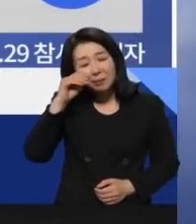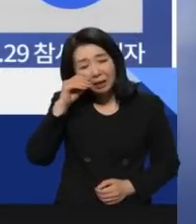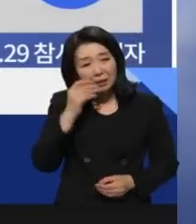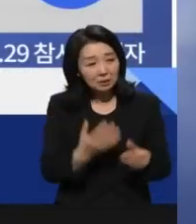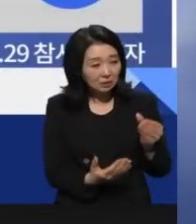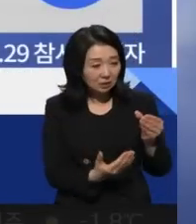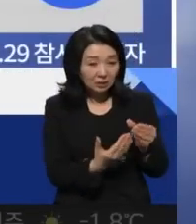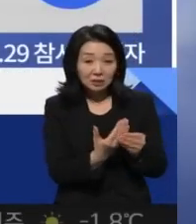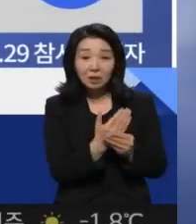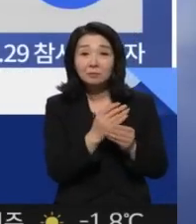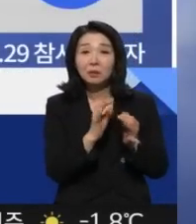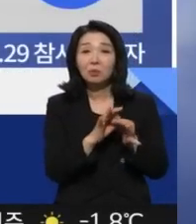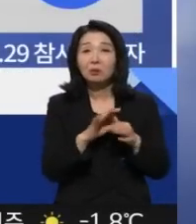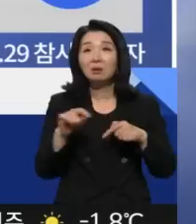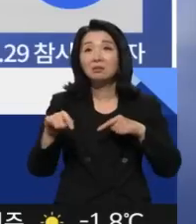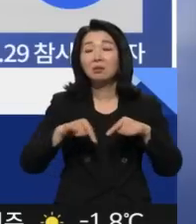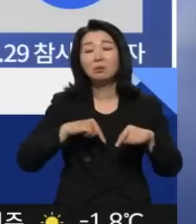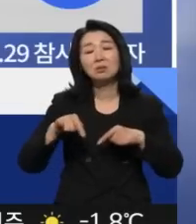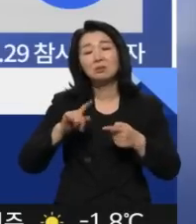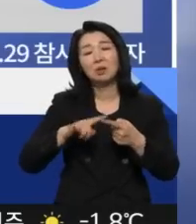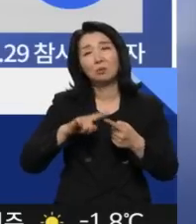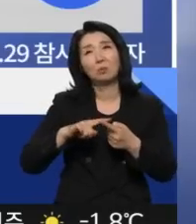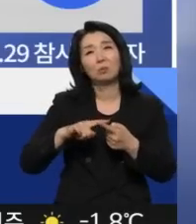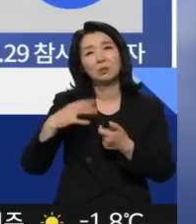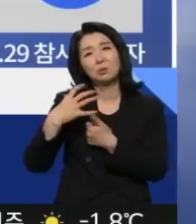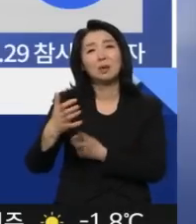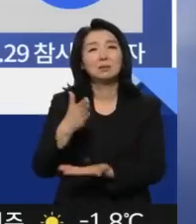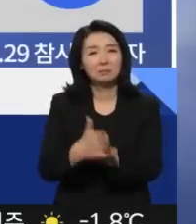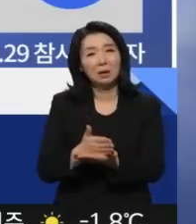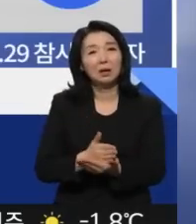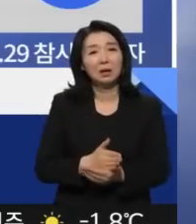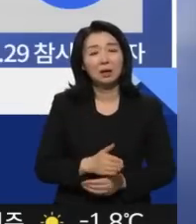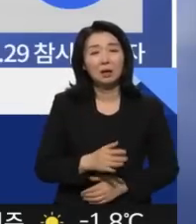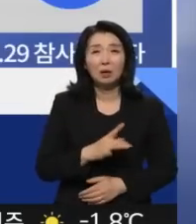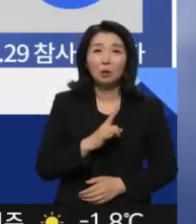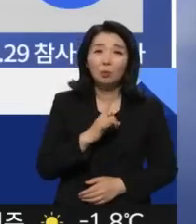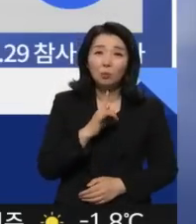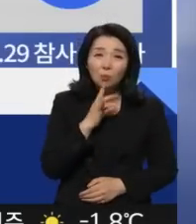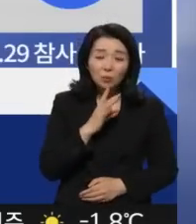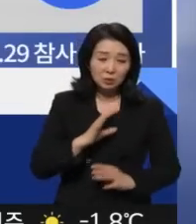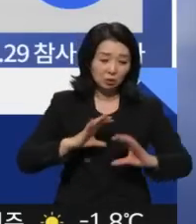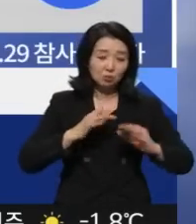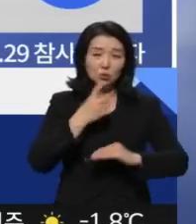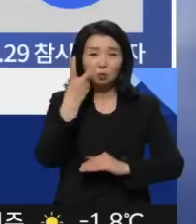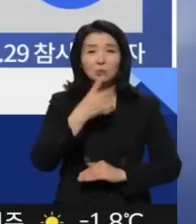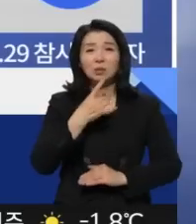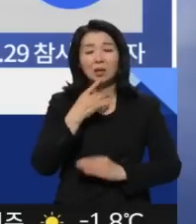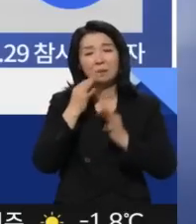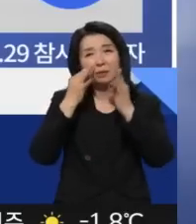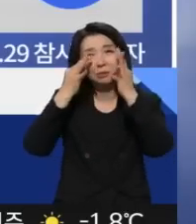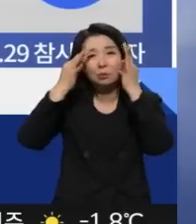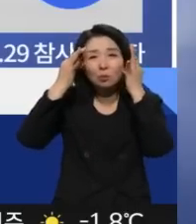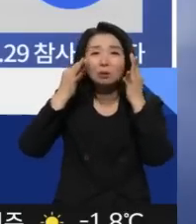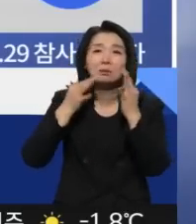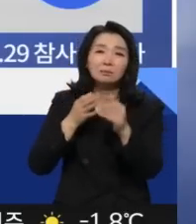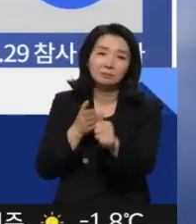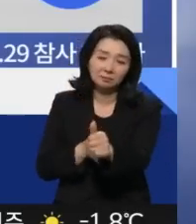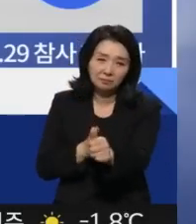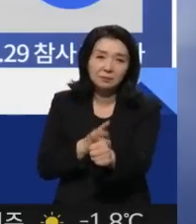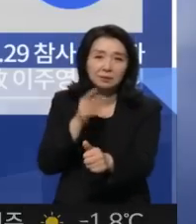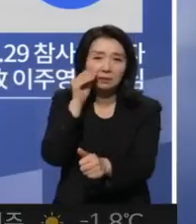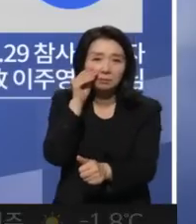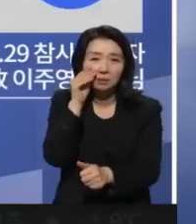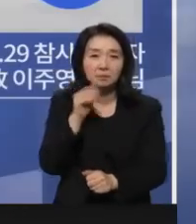참사를 정치 논리로 끌고 가지 마시길 바랍니다. 오롯이 국정조사에만 최선을 다해 주시기를 좀 진심으로